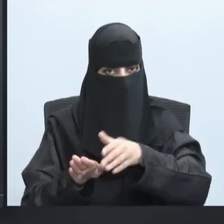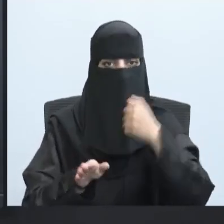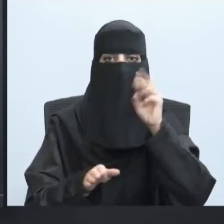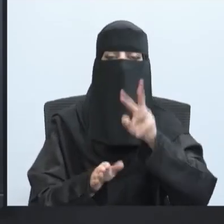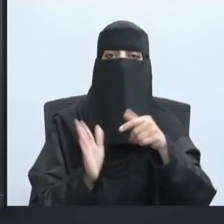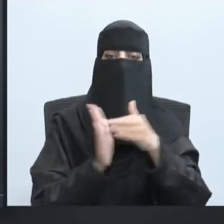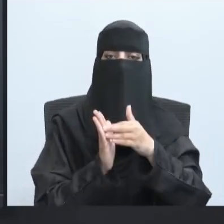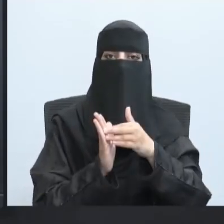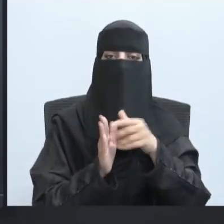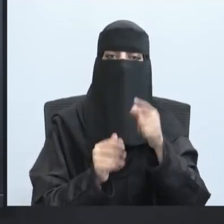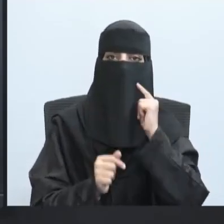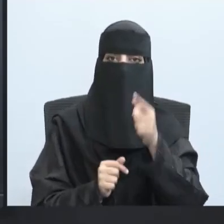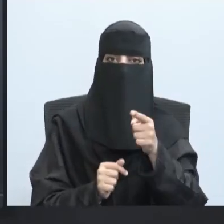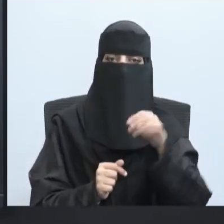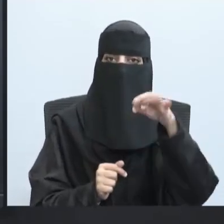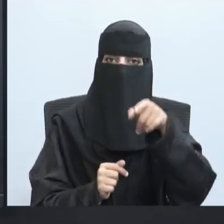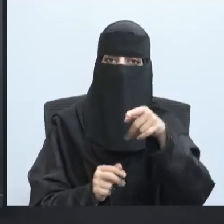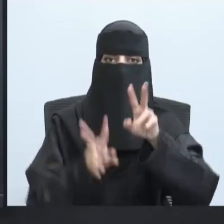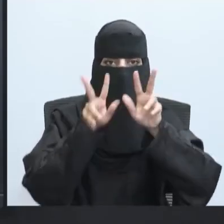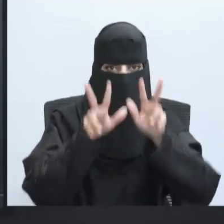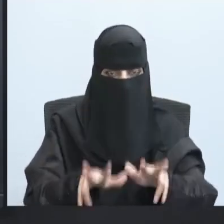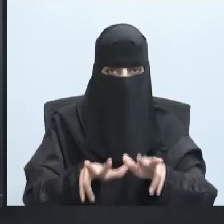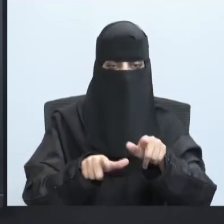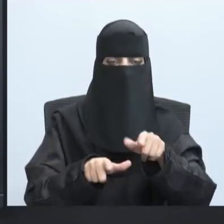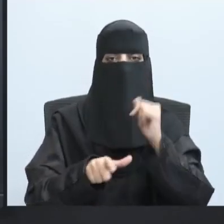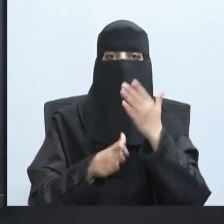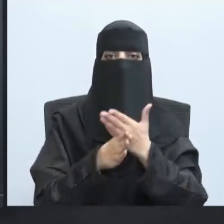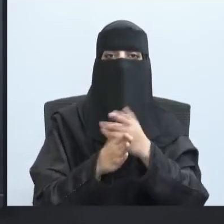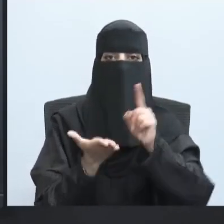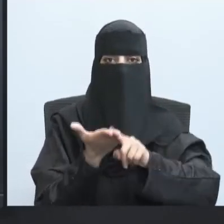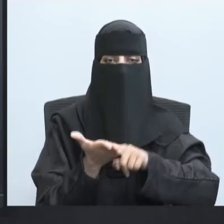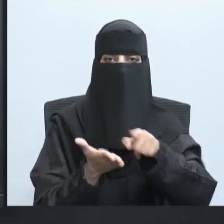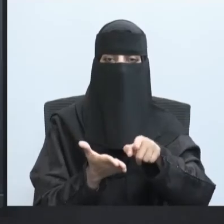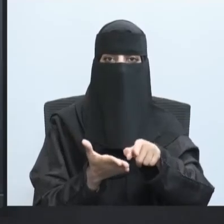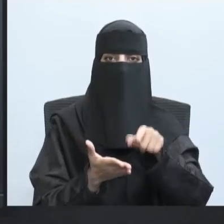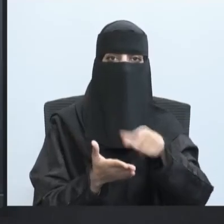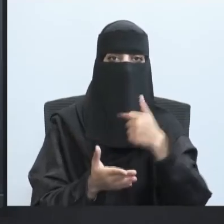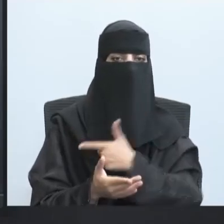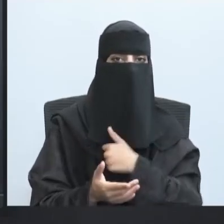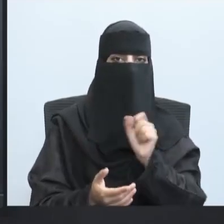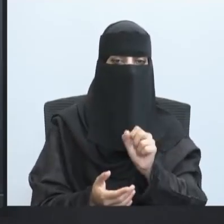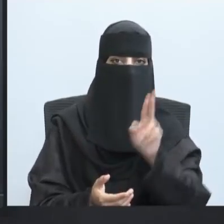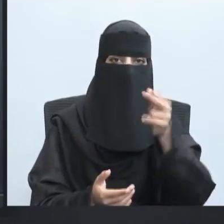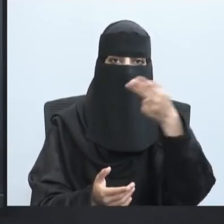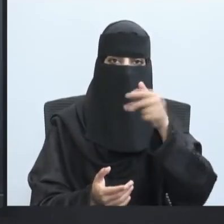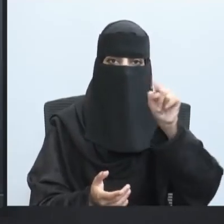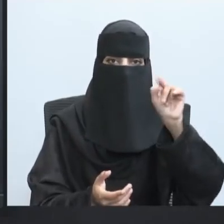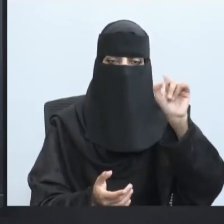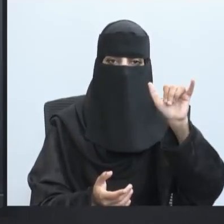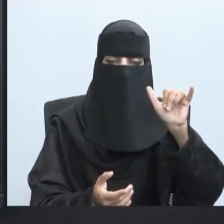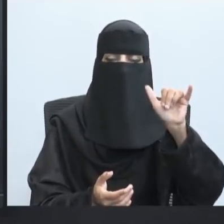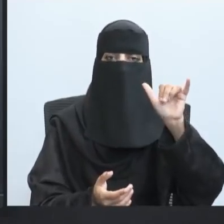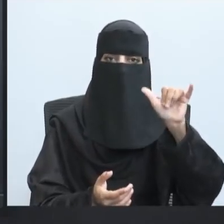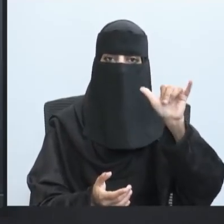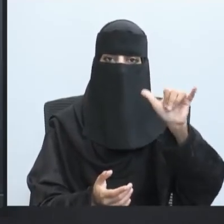فانه او في عنا الورق يبقى على حالته الاصليه وهذا ما نسميه بالتغير الفيزيائي